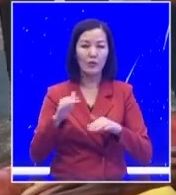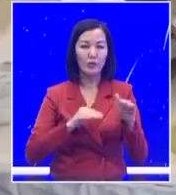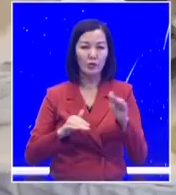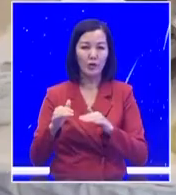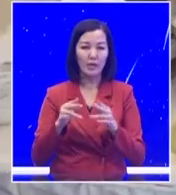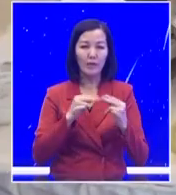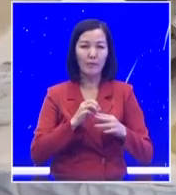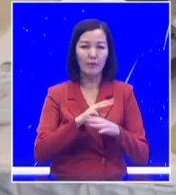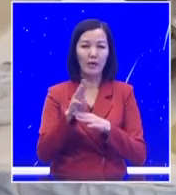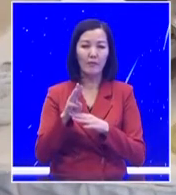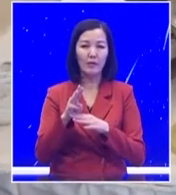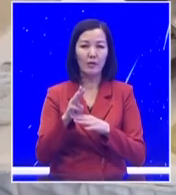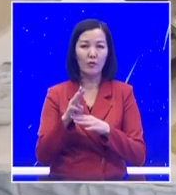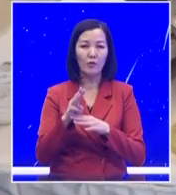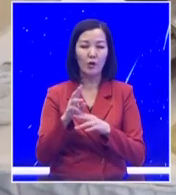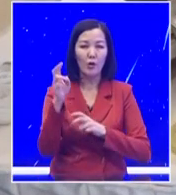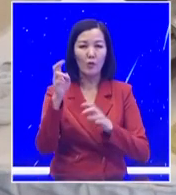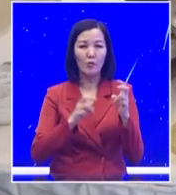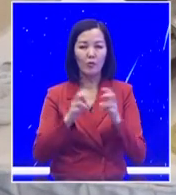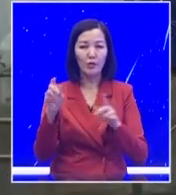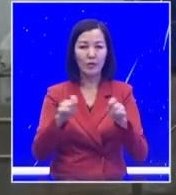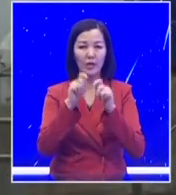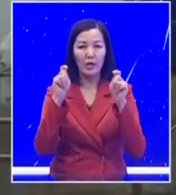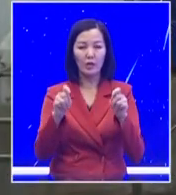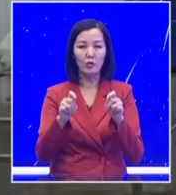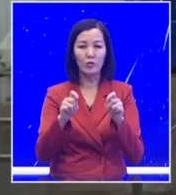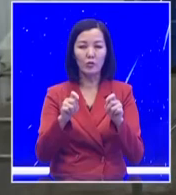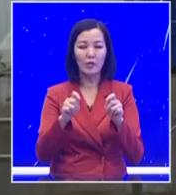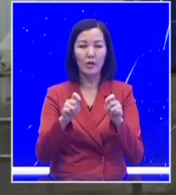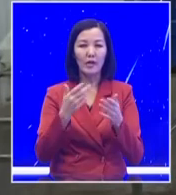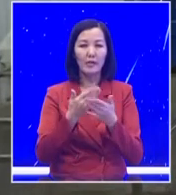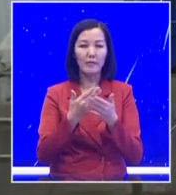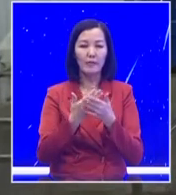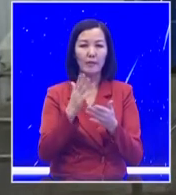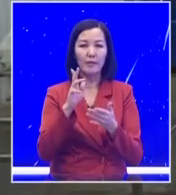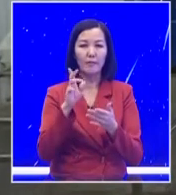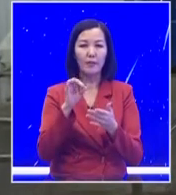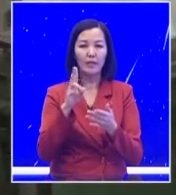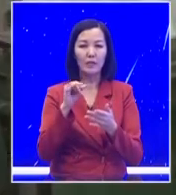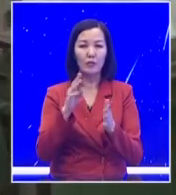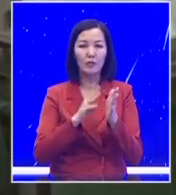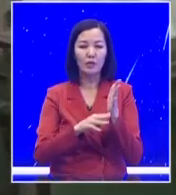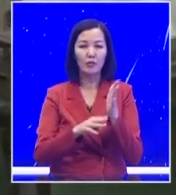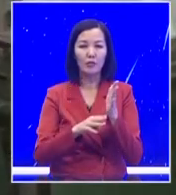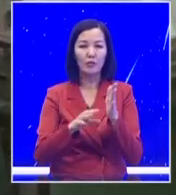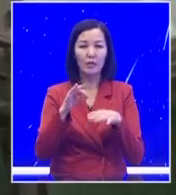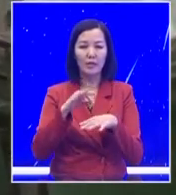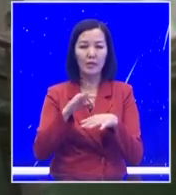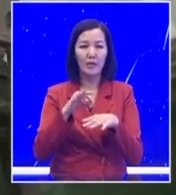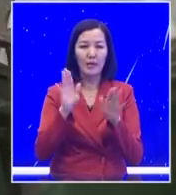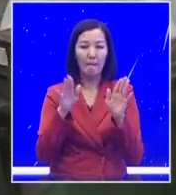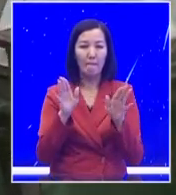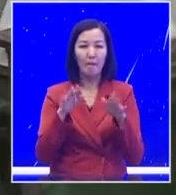еңбекпен қамтылуына өңірдегі өндірістік кешендерінің ашылуы сеп болған. Мәселен, Бескөл ауылында 800 келі балық өнімдерін өндіретін